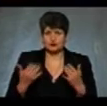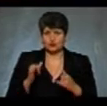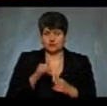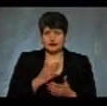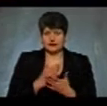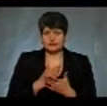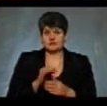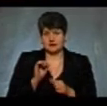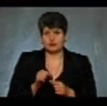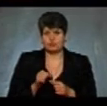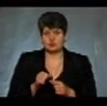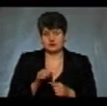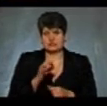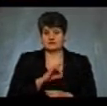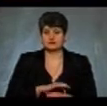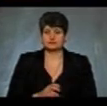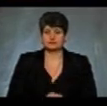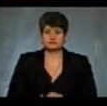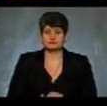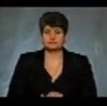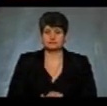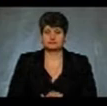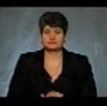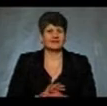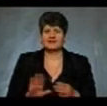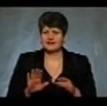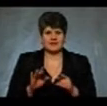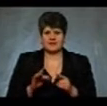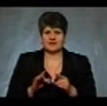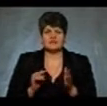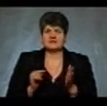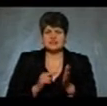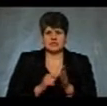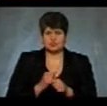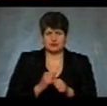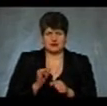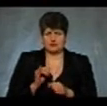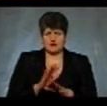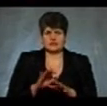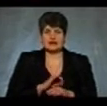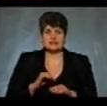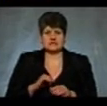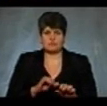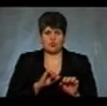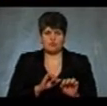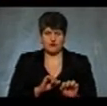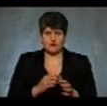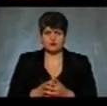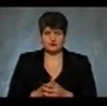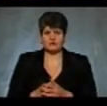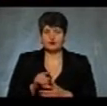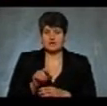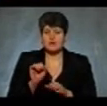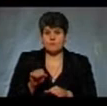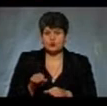то вона може його застосувати. Ну, не в цілях комусь зробити погано, а в цілях самооборони, бо тому що вона